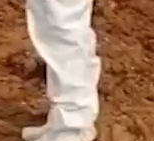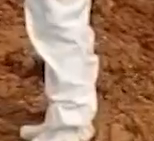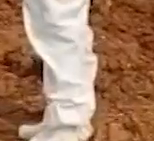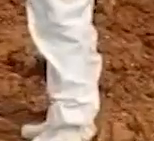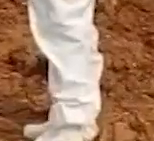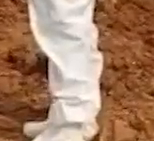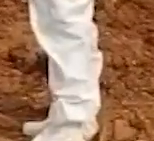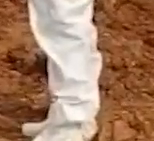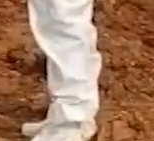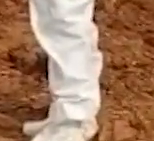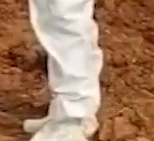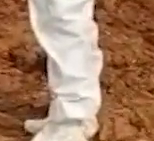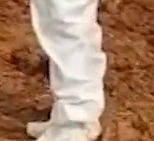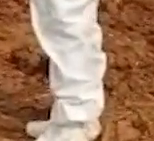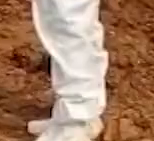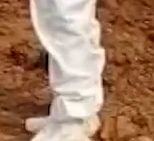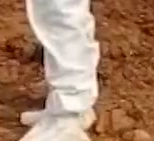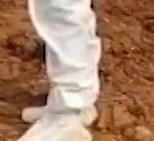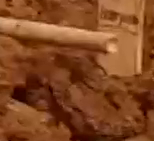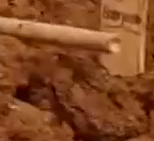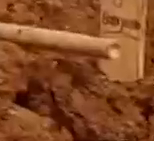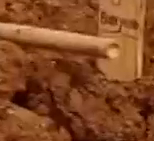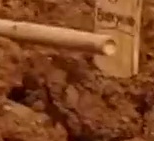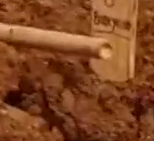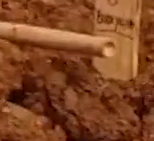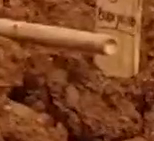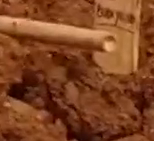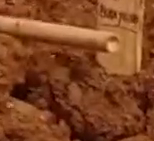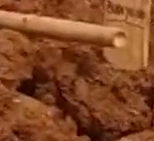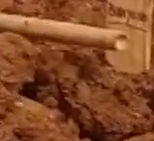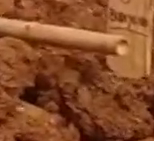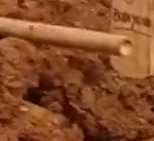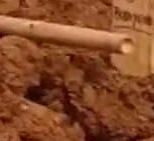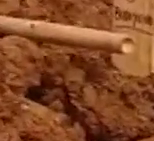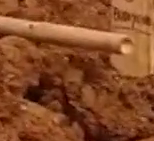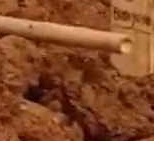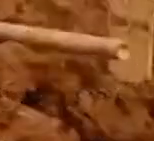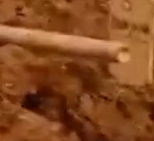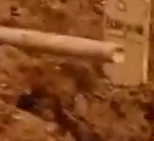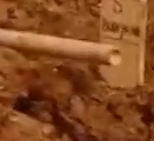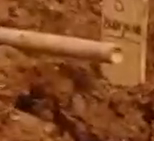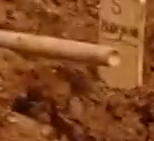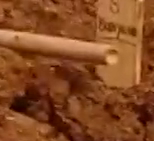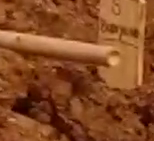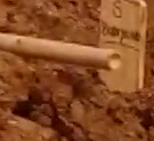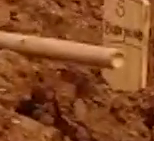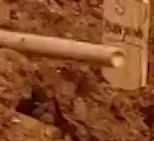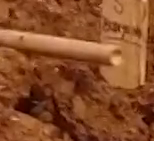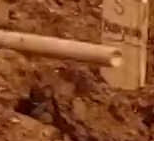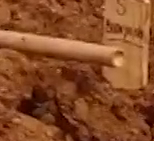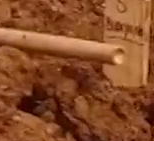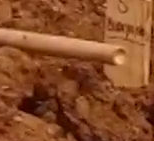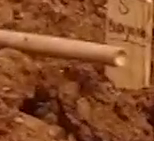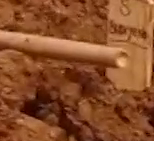Penurunan jumlah jenazah COVID-19 yang dimakamkan di TPU Pedurenan terjadi setelah angka kematian pasien COVID-19 di wilayah Kota Bekasi dalam beberapa hari terakhir